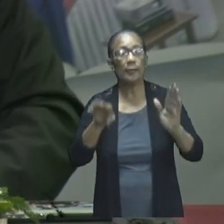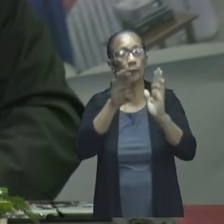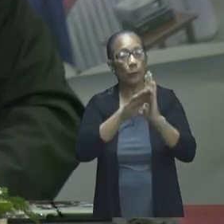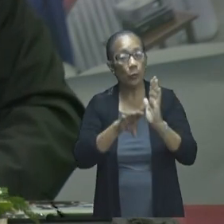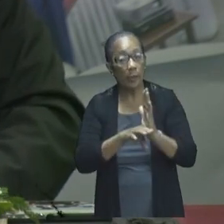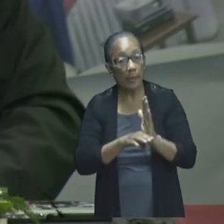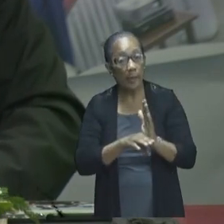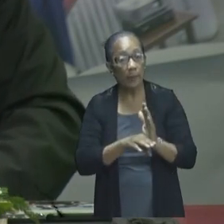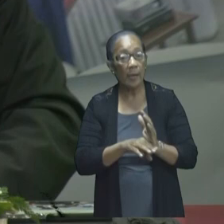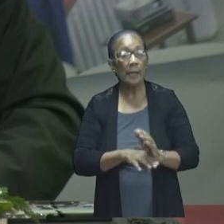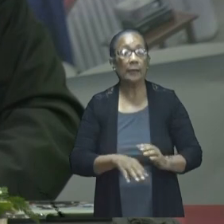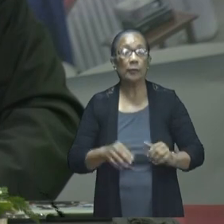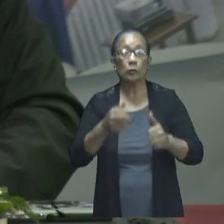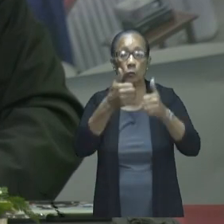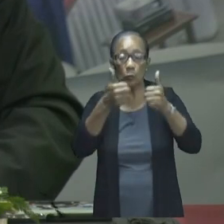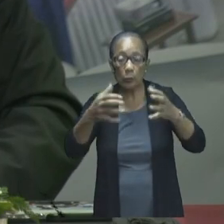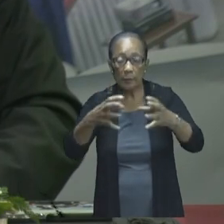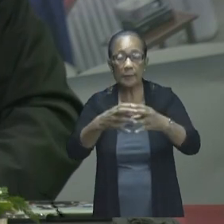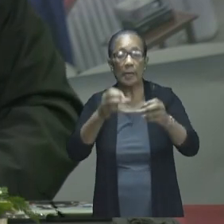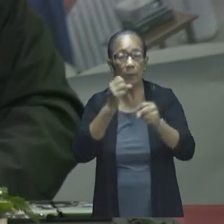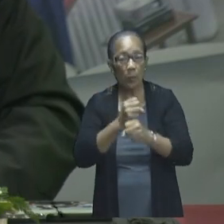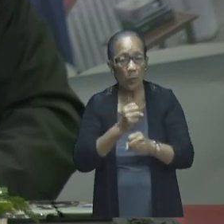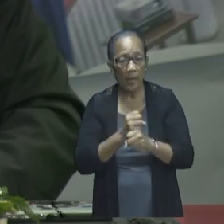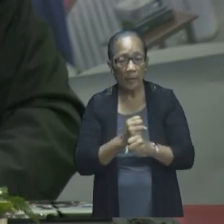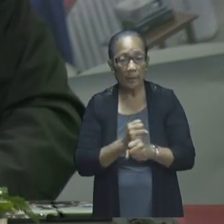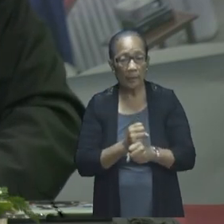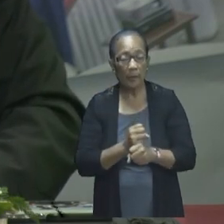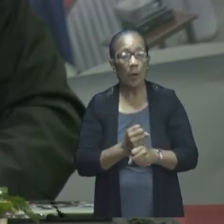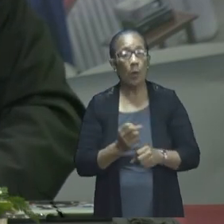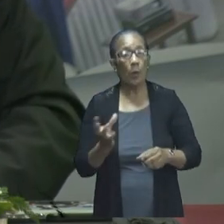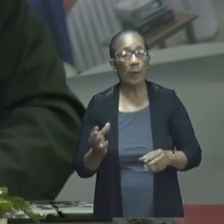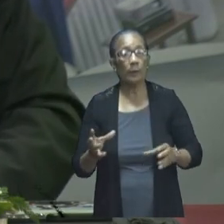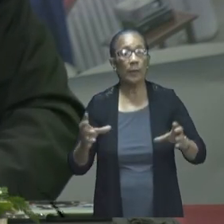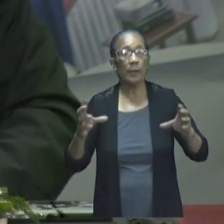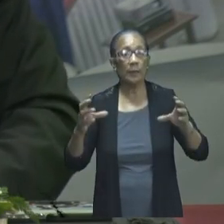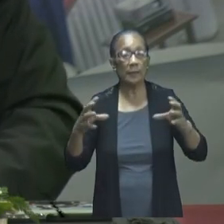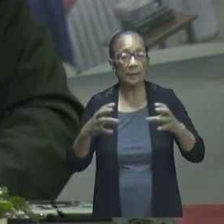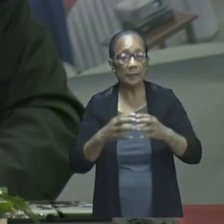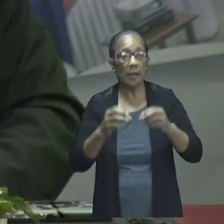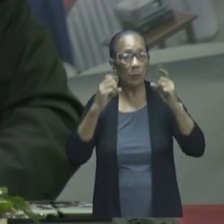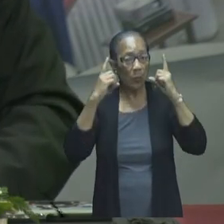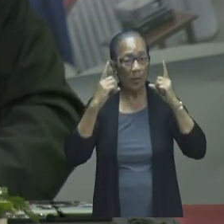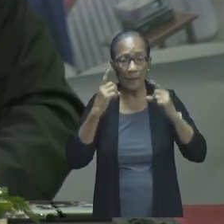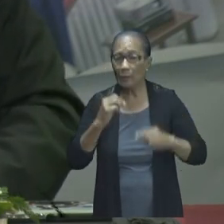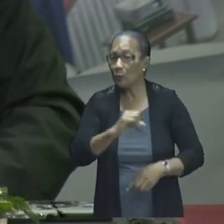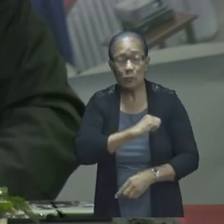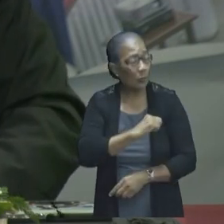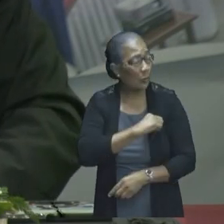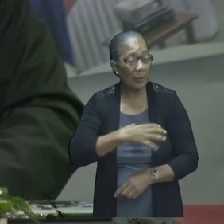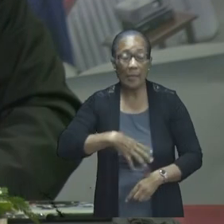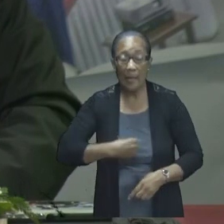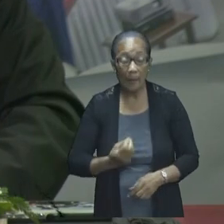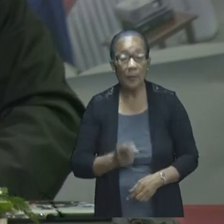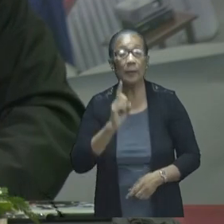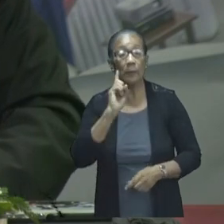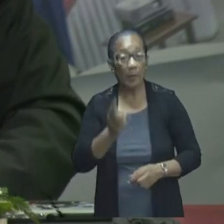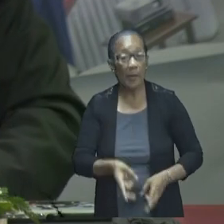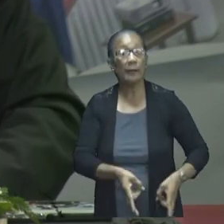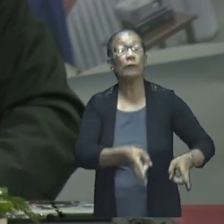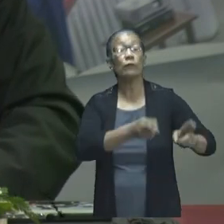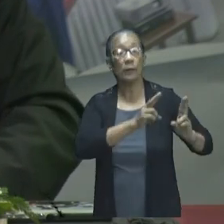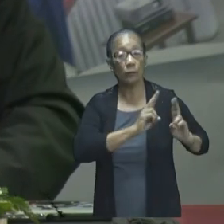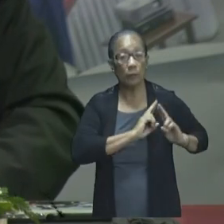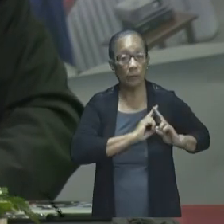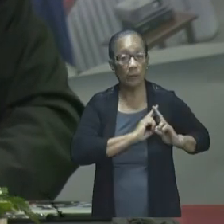gepolariseerde samen league waarbij die samenleving niet de hoe schuldig is maar die verantwoordelijk en die zorgen voor